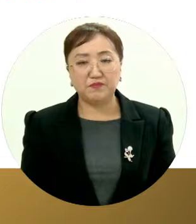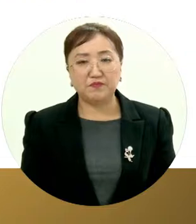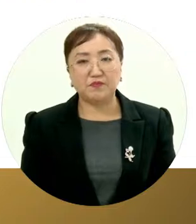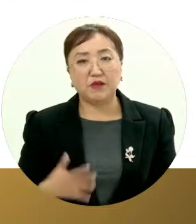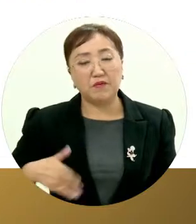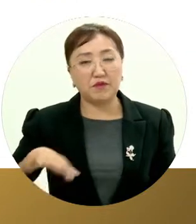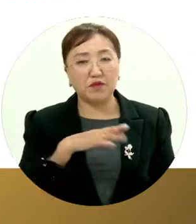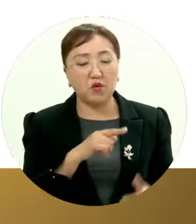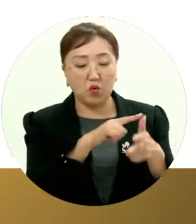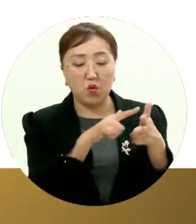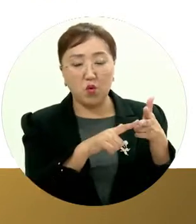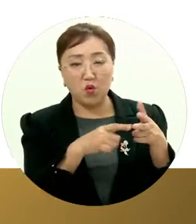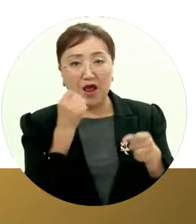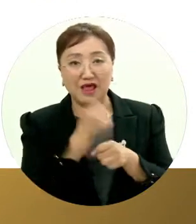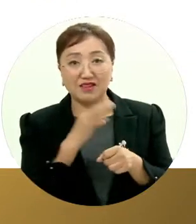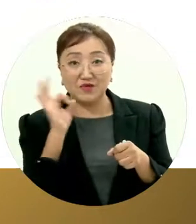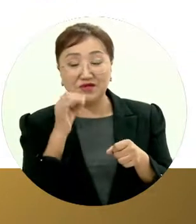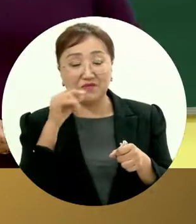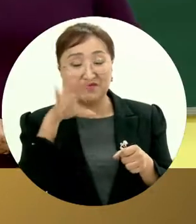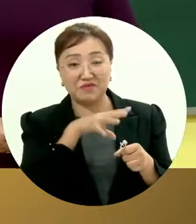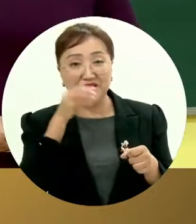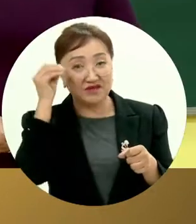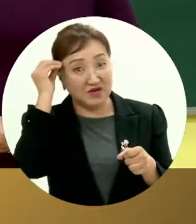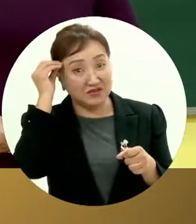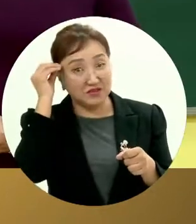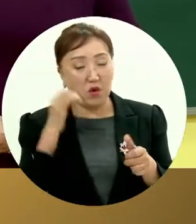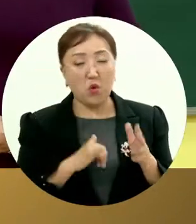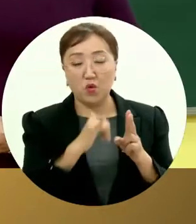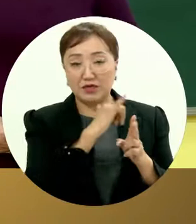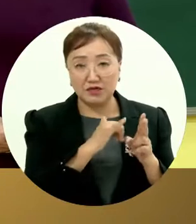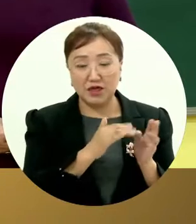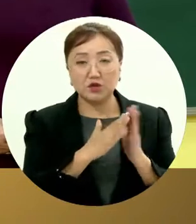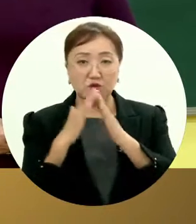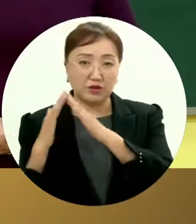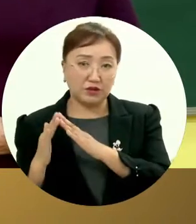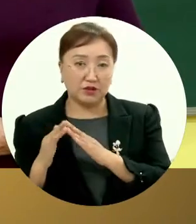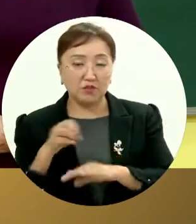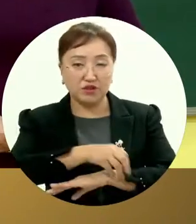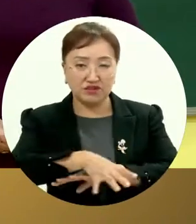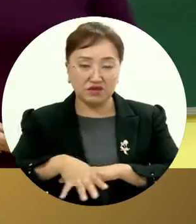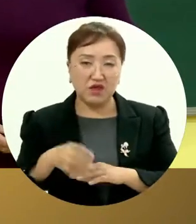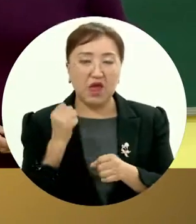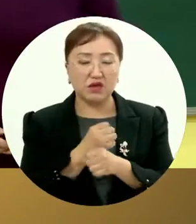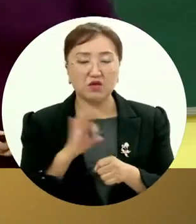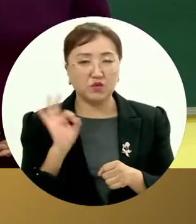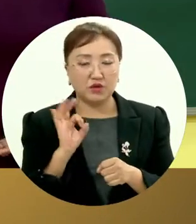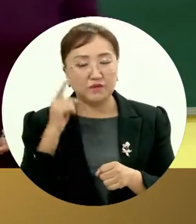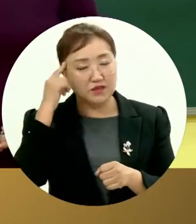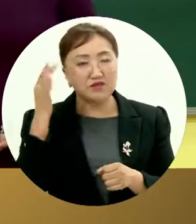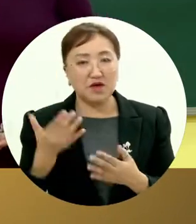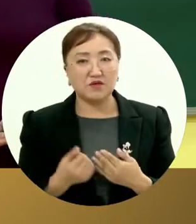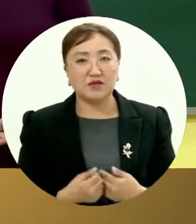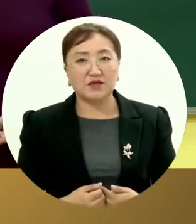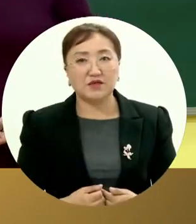За ингэхээр бид нэр 3 ажилгүйдлийн тухай мэдлээ. Улирлын ажилгүйдэл, шилжилтийн ажилгүйдэл, бүтцийн ажилгүйдэл